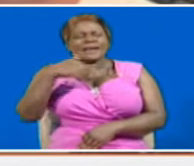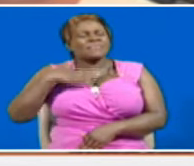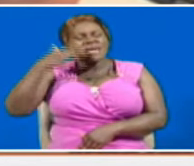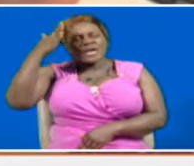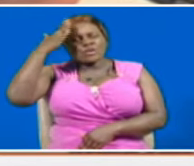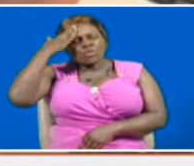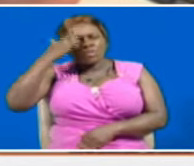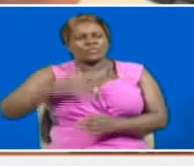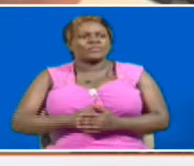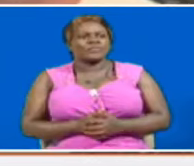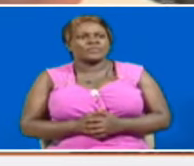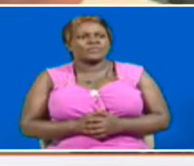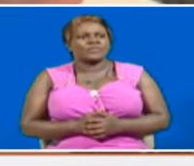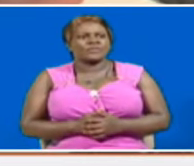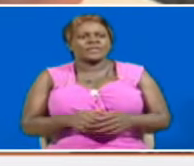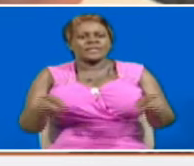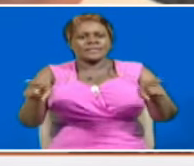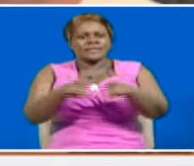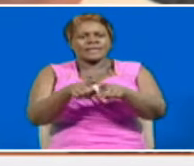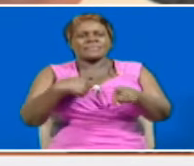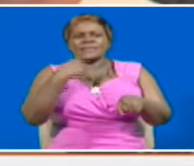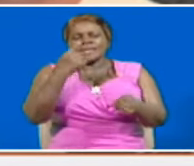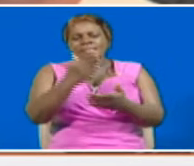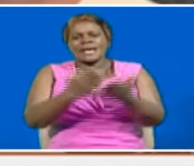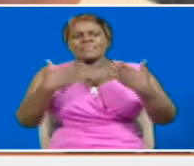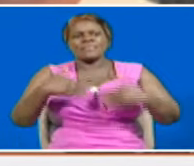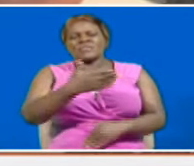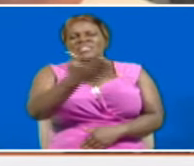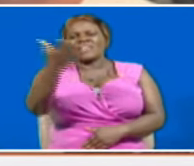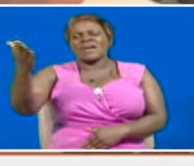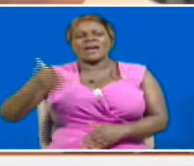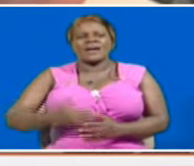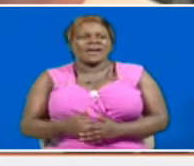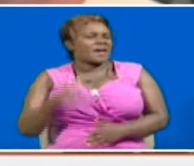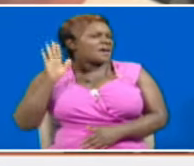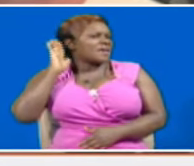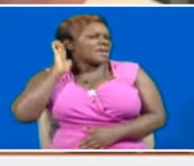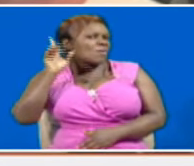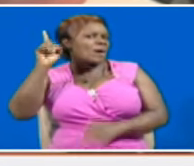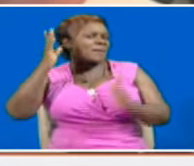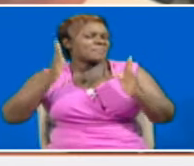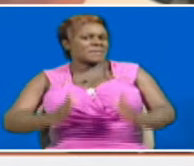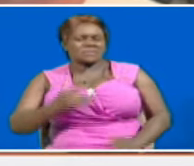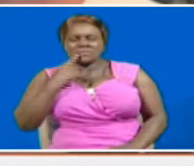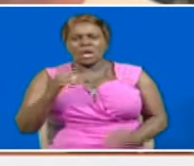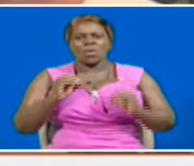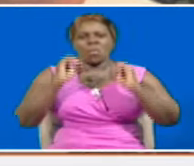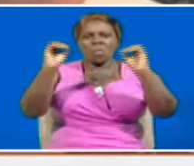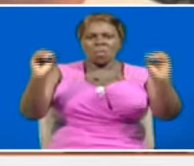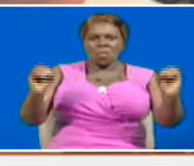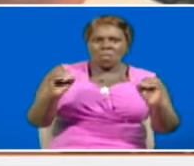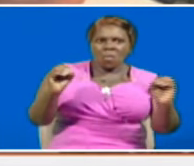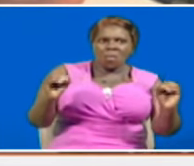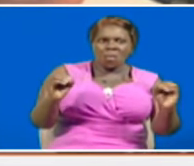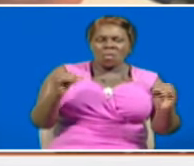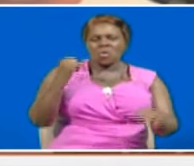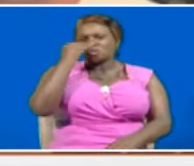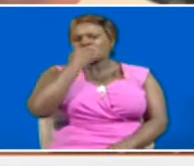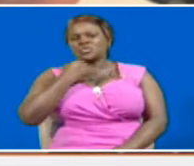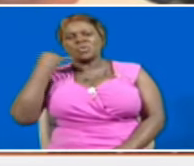Odinga. And then also I want to say something. Kuna watu hapa wengine, namsikia mtu mmoja juzi yasema, oh, Hassan